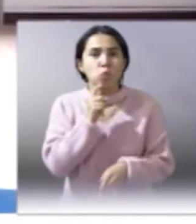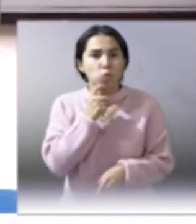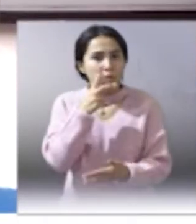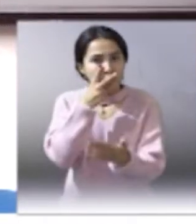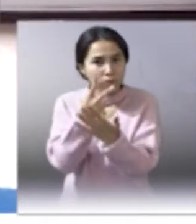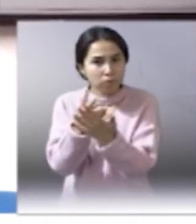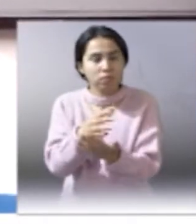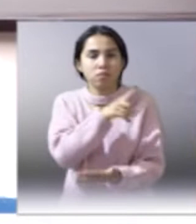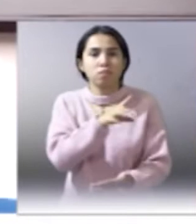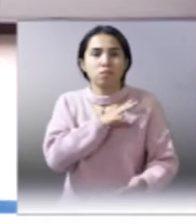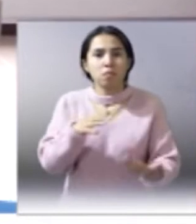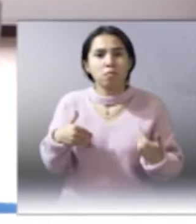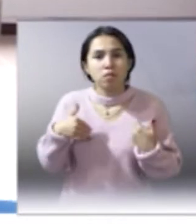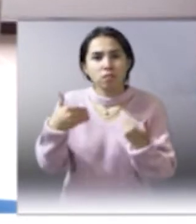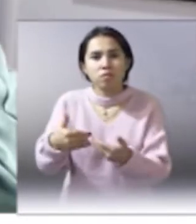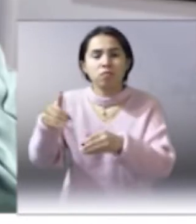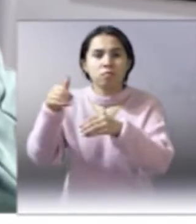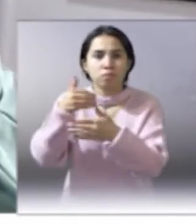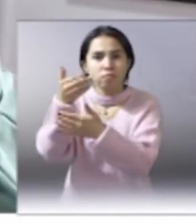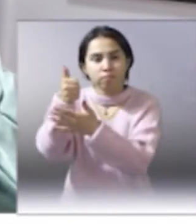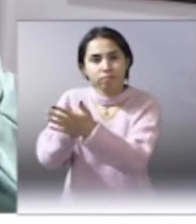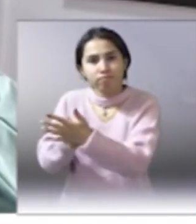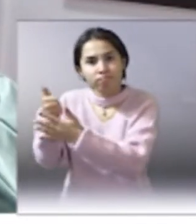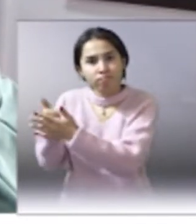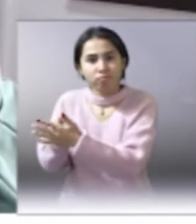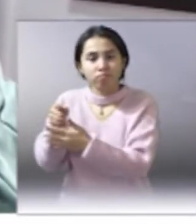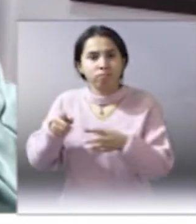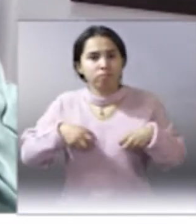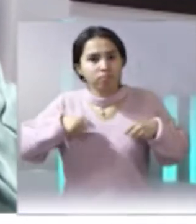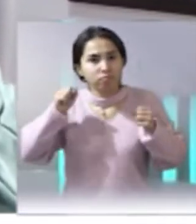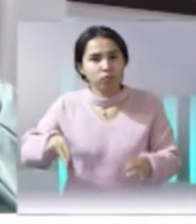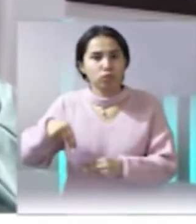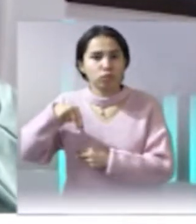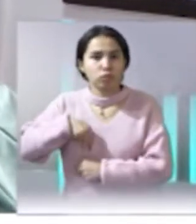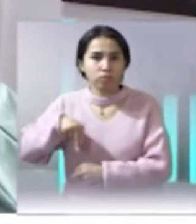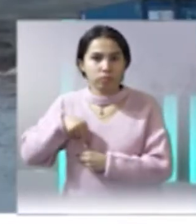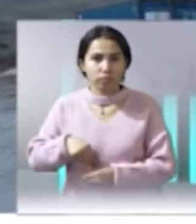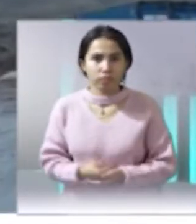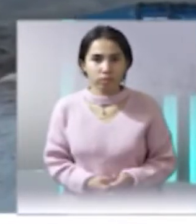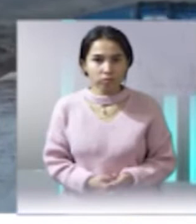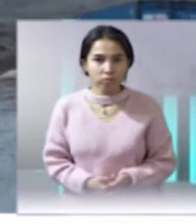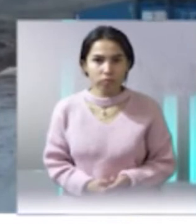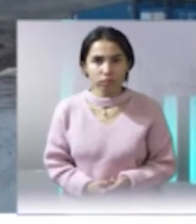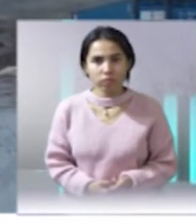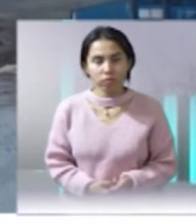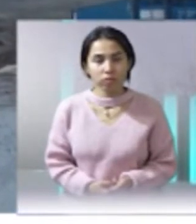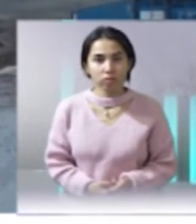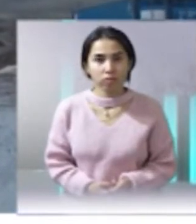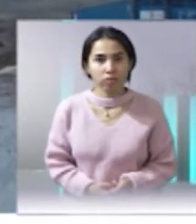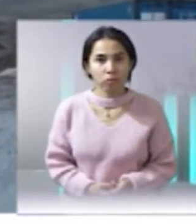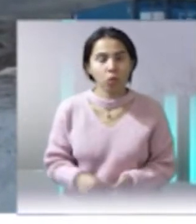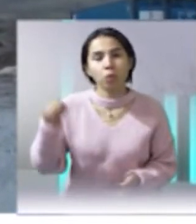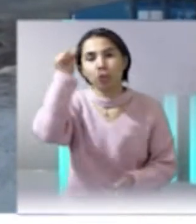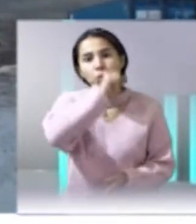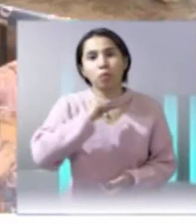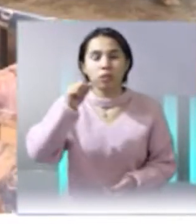на 34%. Нагрузка предприятий по переработке молока и мяса увеличится на 30%. Появится возможность создания